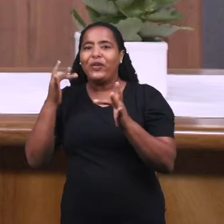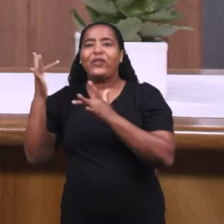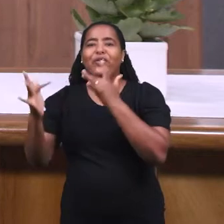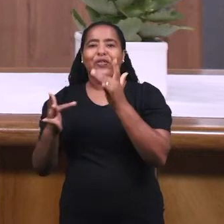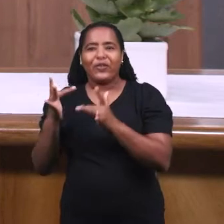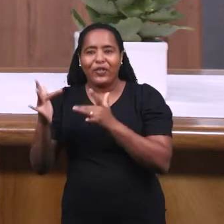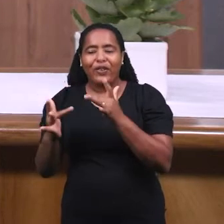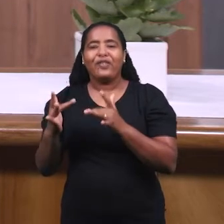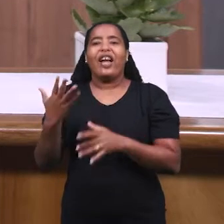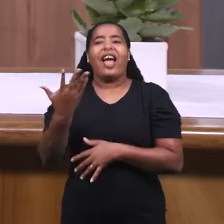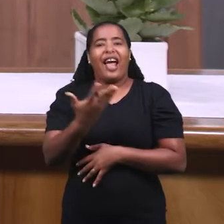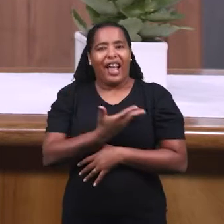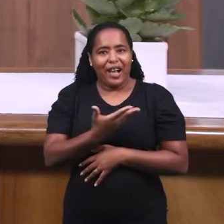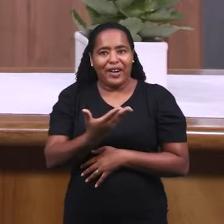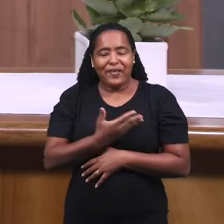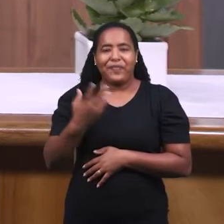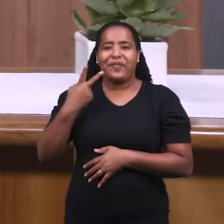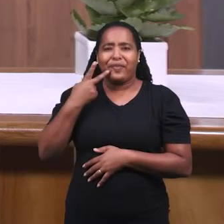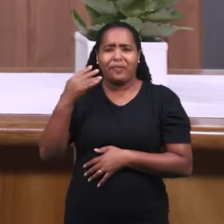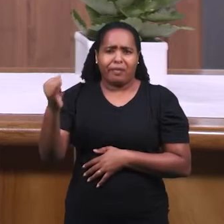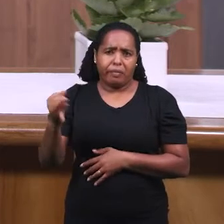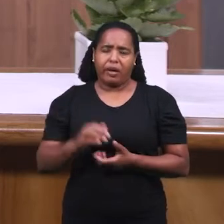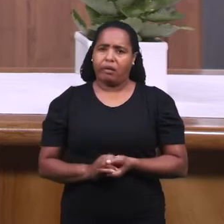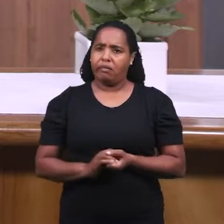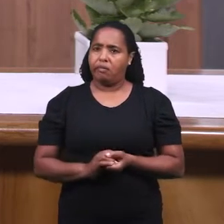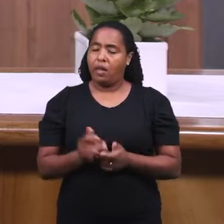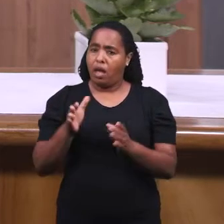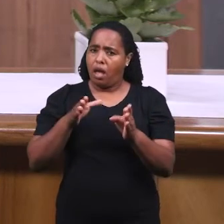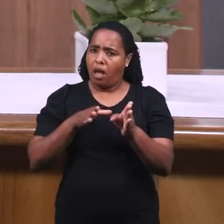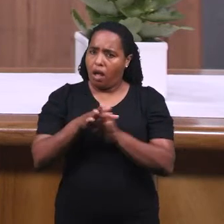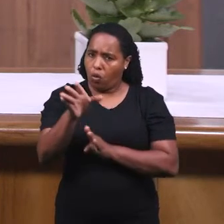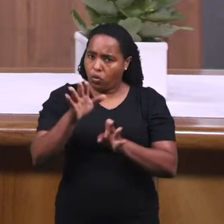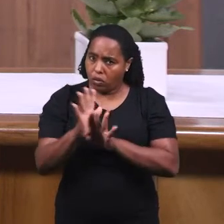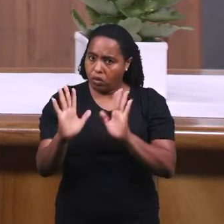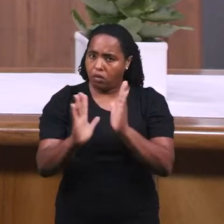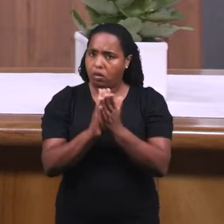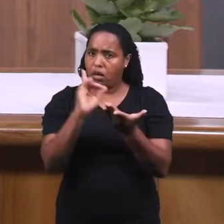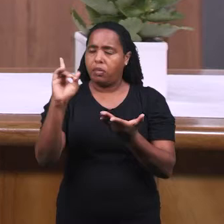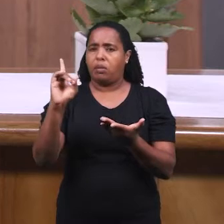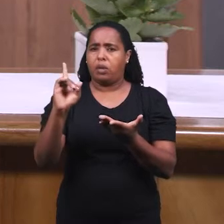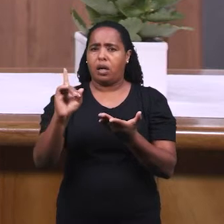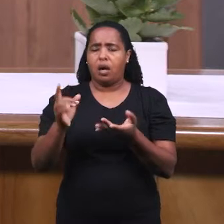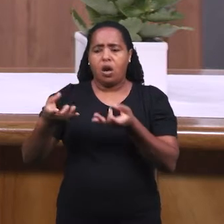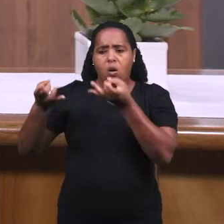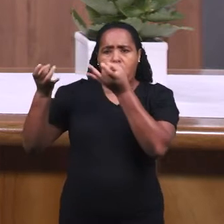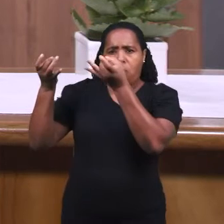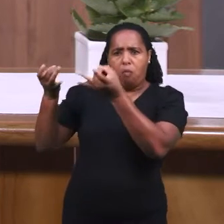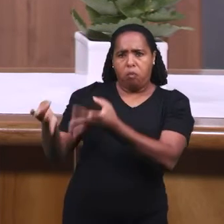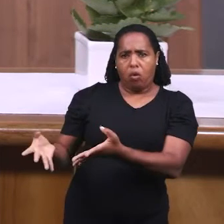он радуется, да? Никогда не оставляй друга Отца твоего.